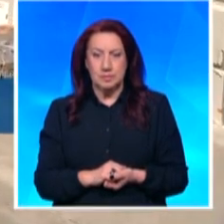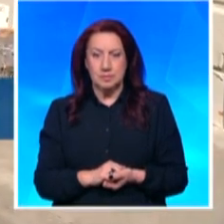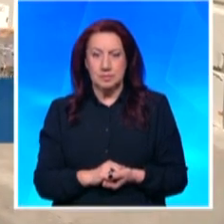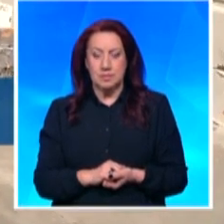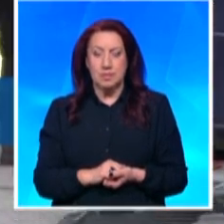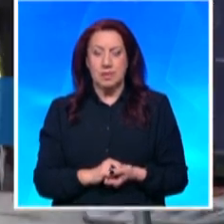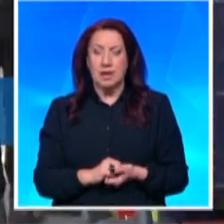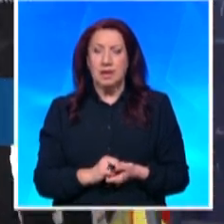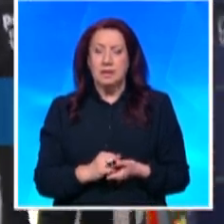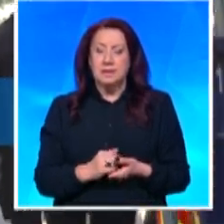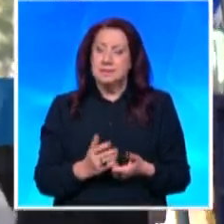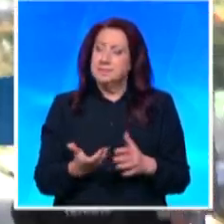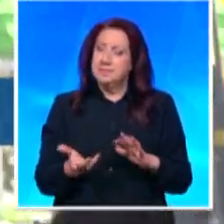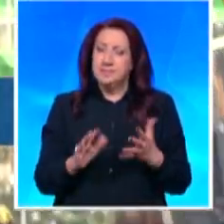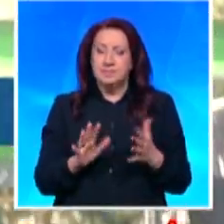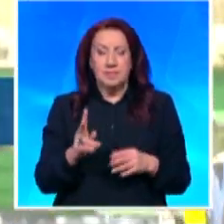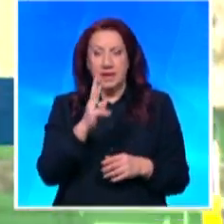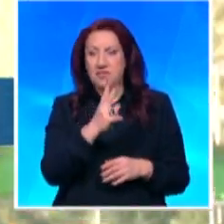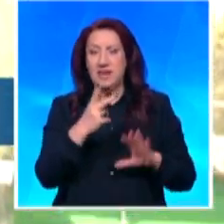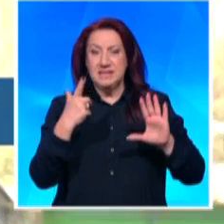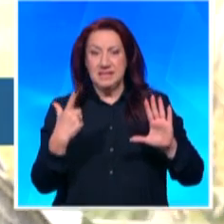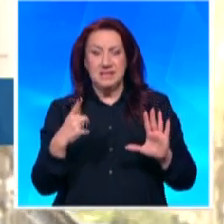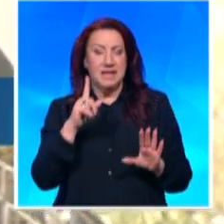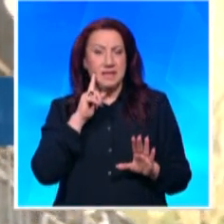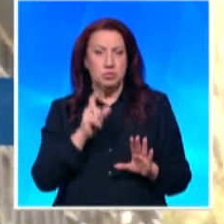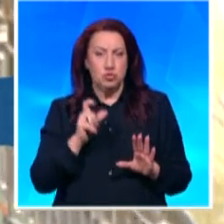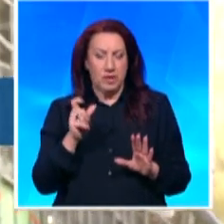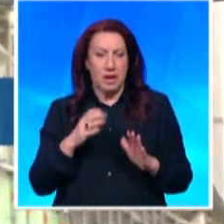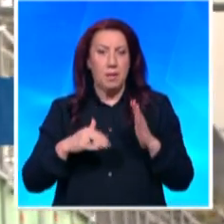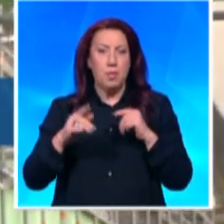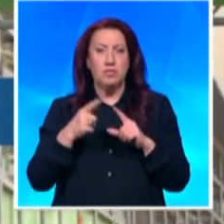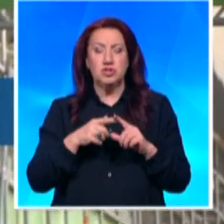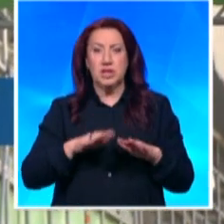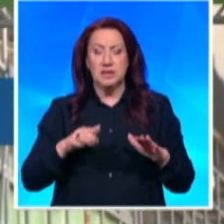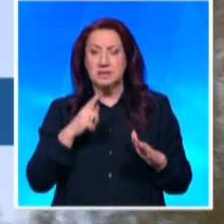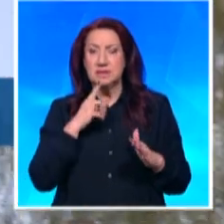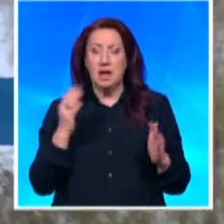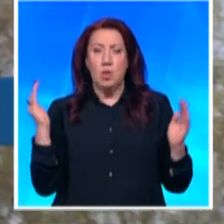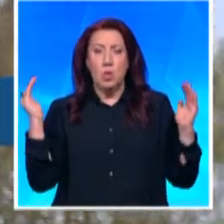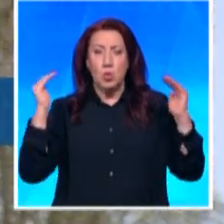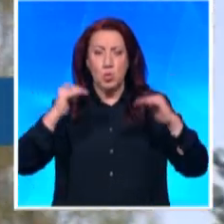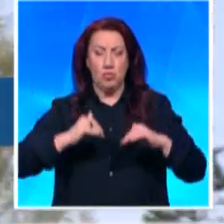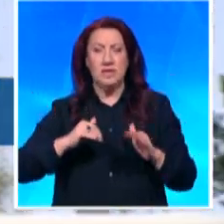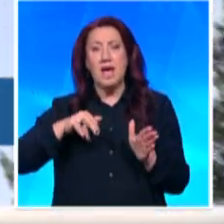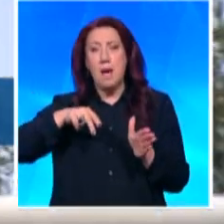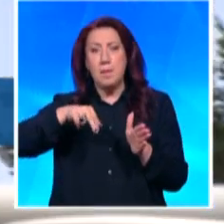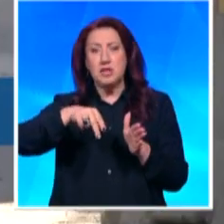Най-малко 27 души и повечето деца пострадаха при рухване на пешеходен мост край Хелзинки.